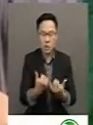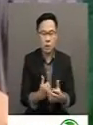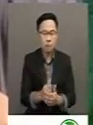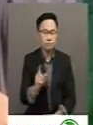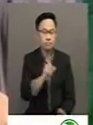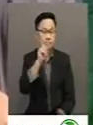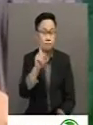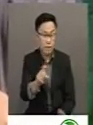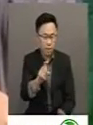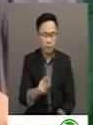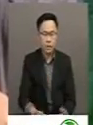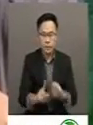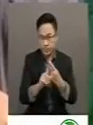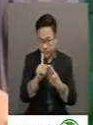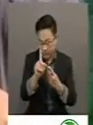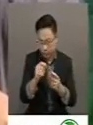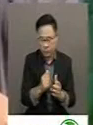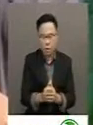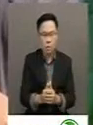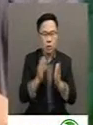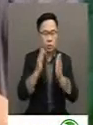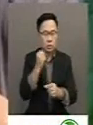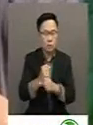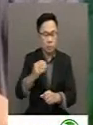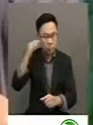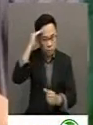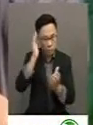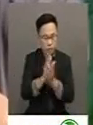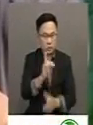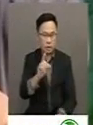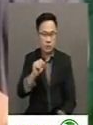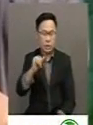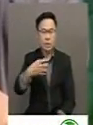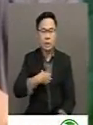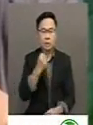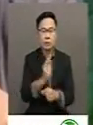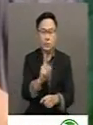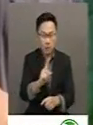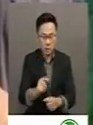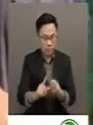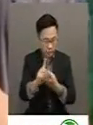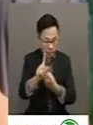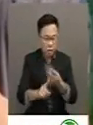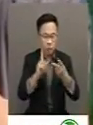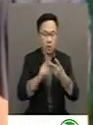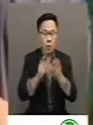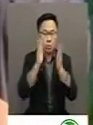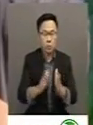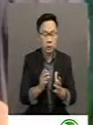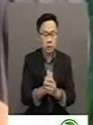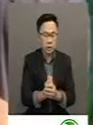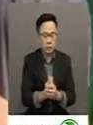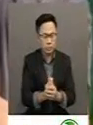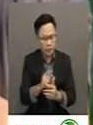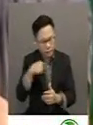ตั้งคำถามคำถามก็คือว่าเจ้าหน้าที่ DSI ต้องการทำอะไรแล้วก็พูดถึงในส่วนของบุคคลที่ไม่สามารถระ